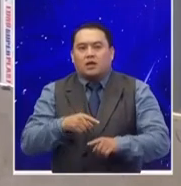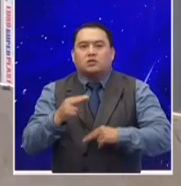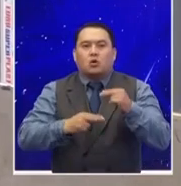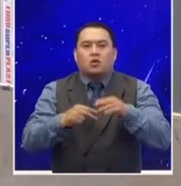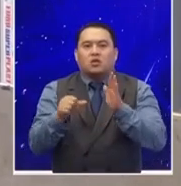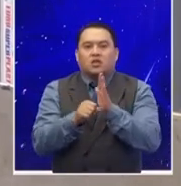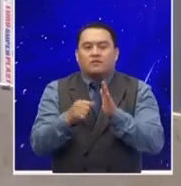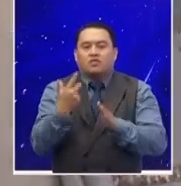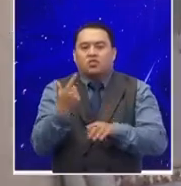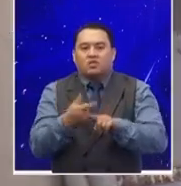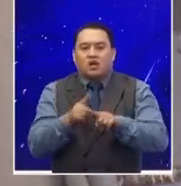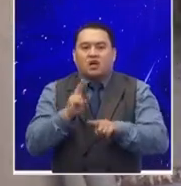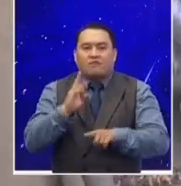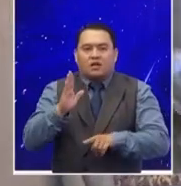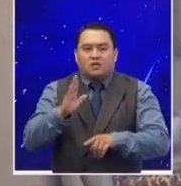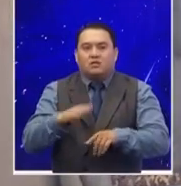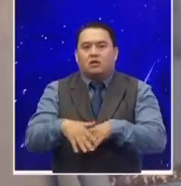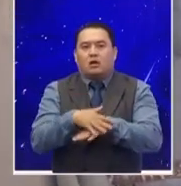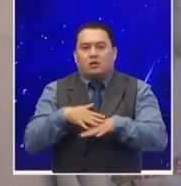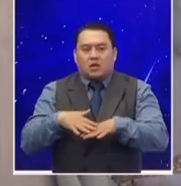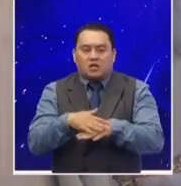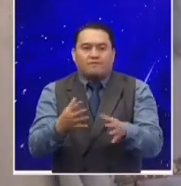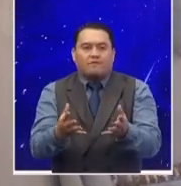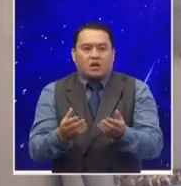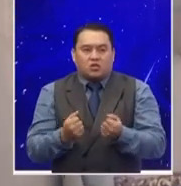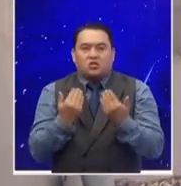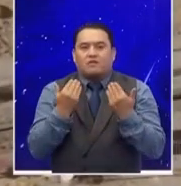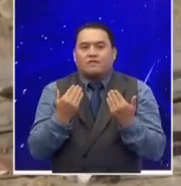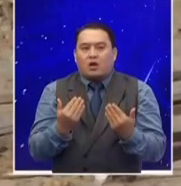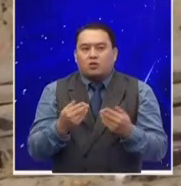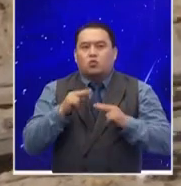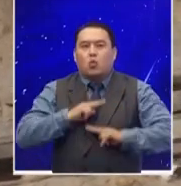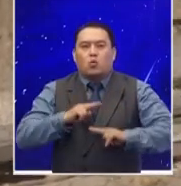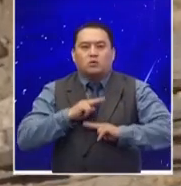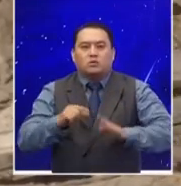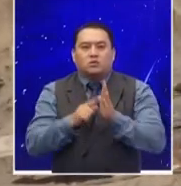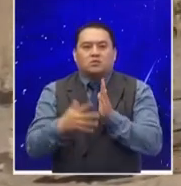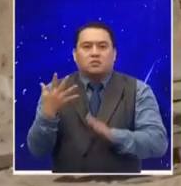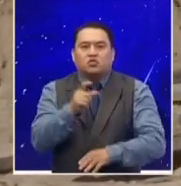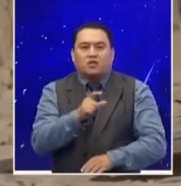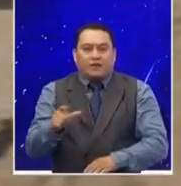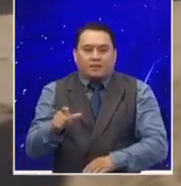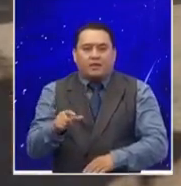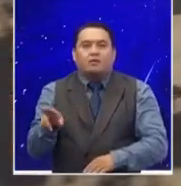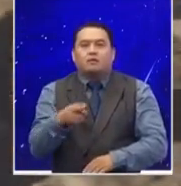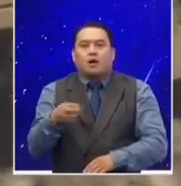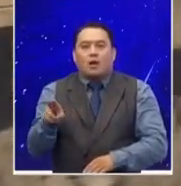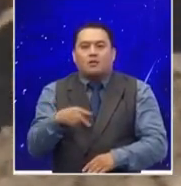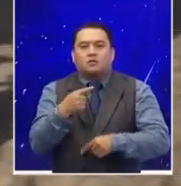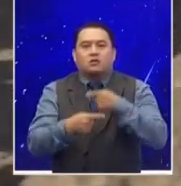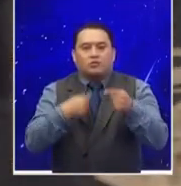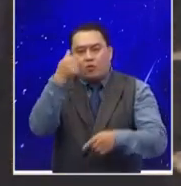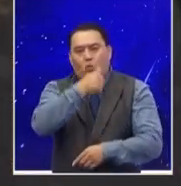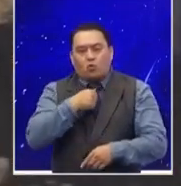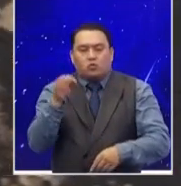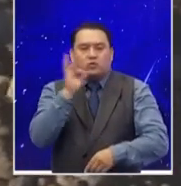2 60-квартирных дома для социально уязвимых слоев населения. Сейчас на объекте трудится 75 человек. Уже в декабре текущего года дома будут